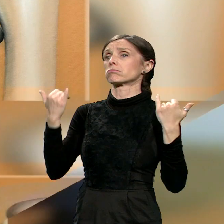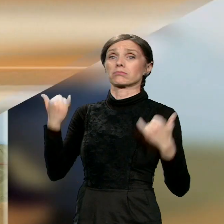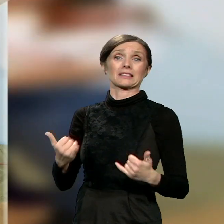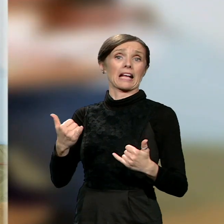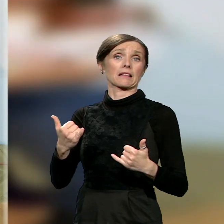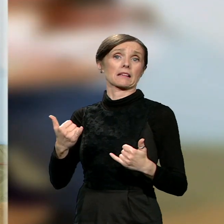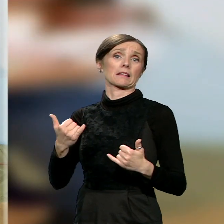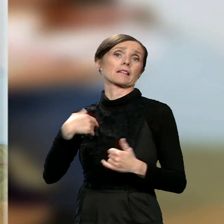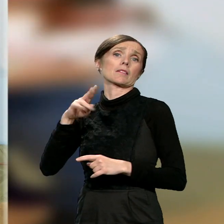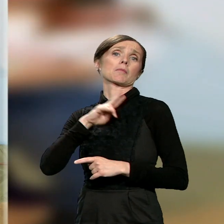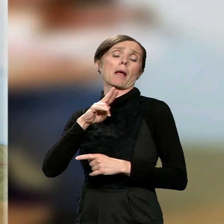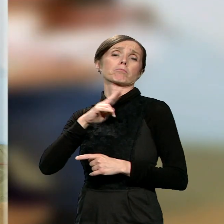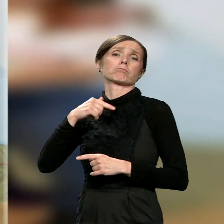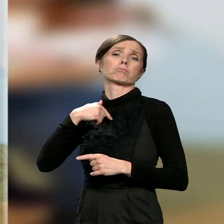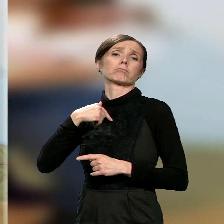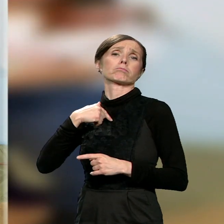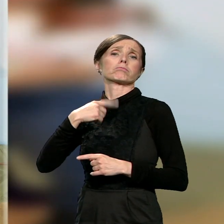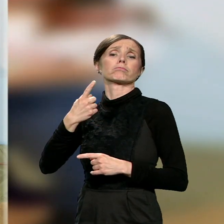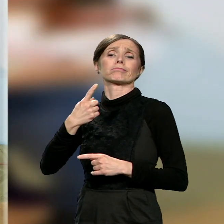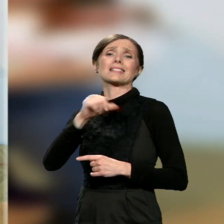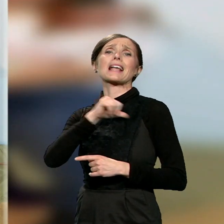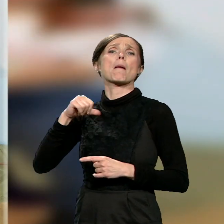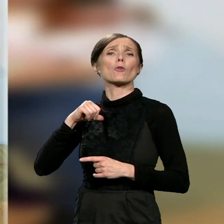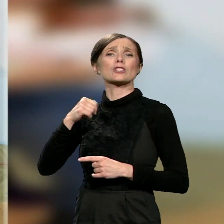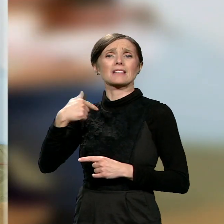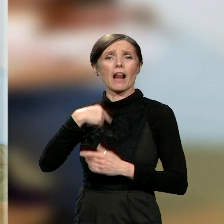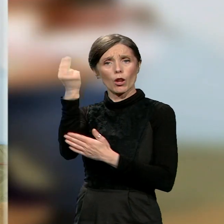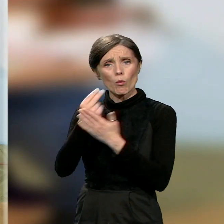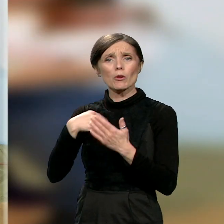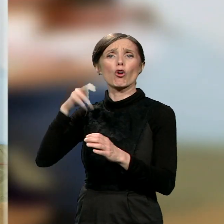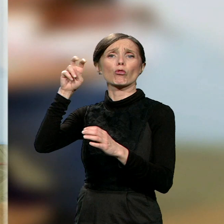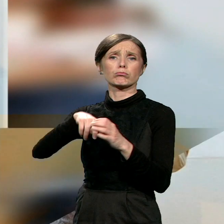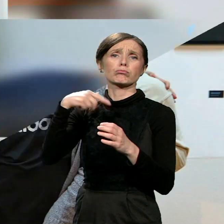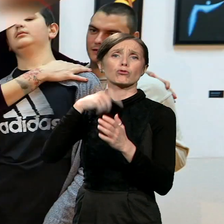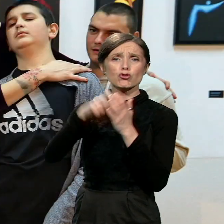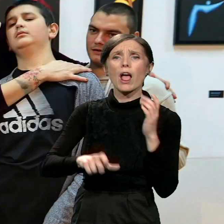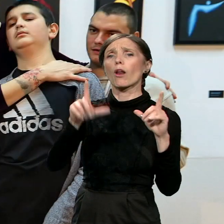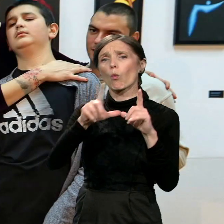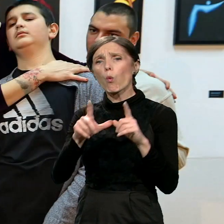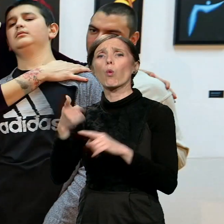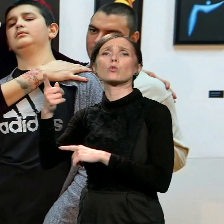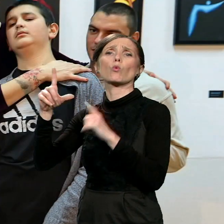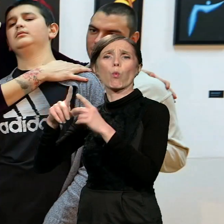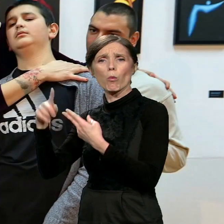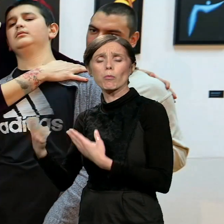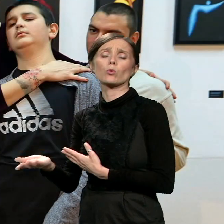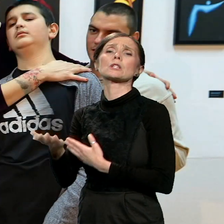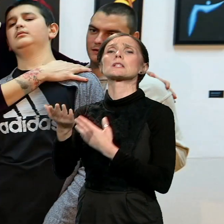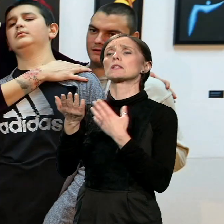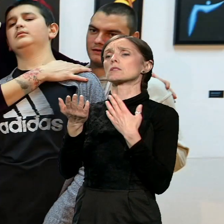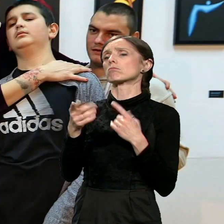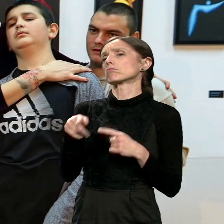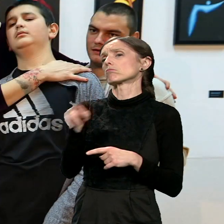statusu samostalnog umetnika i u članstvu Ulusa i Uluputca i to je neki